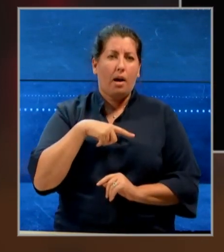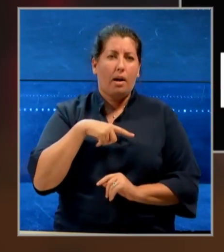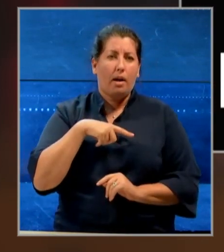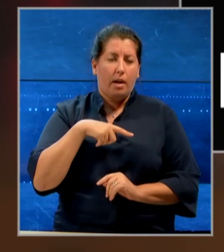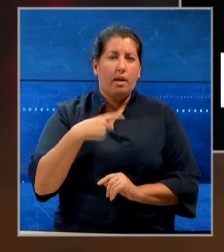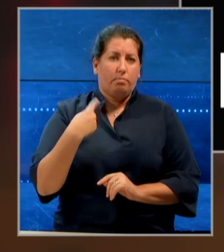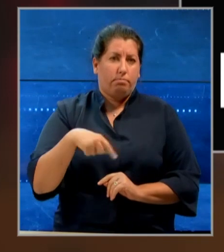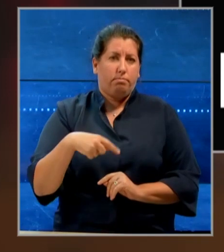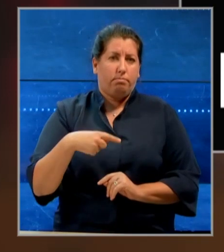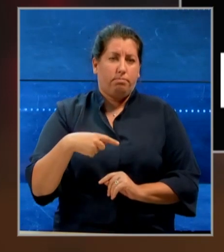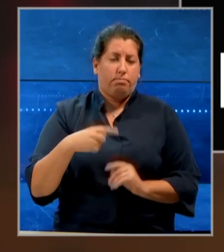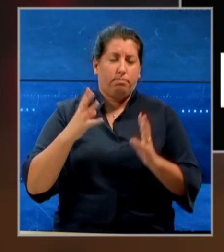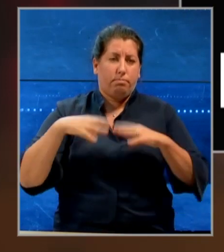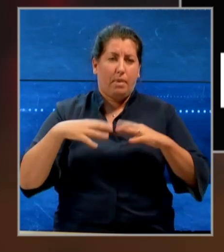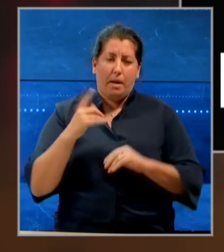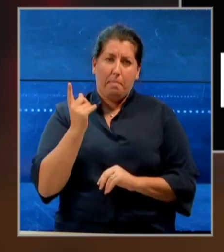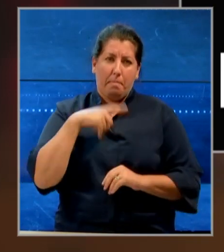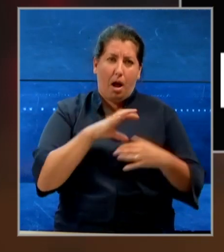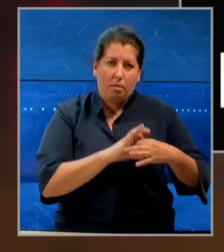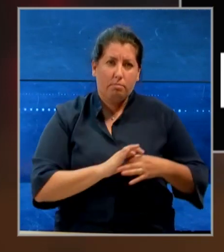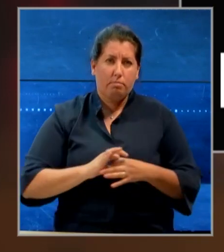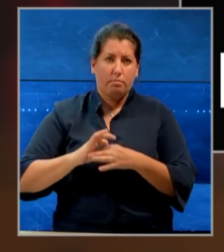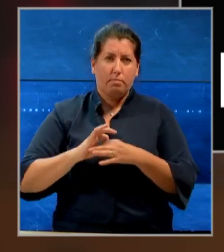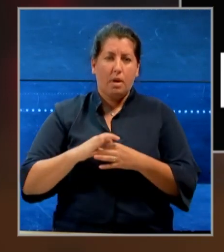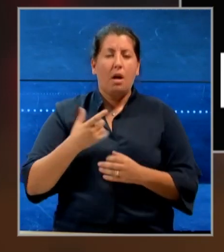semplice, insomma, ecco, anche perché sai, arrivavamo con tante